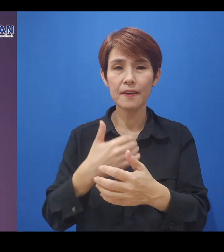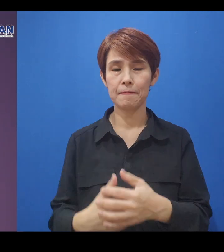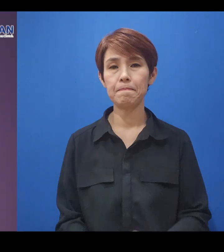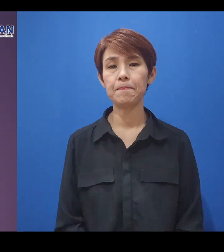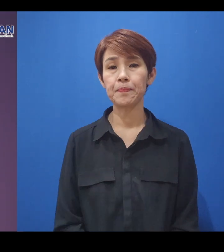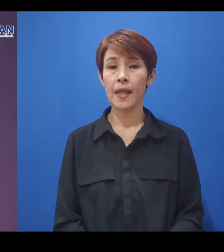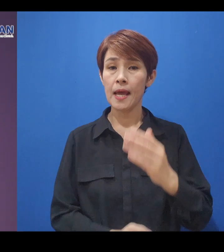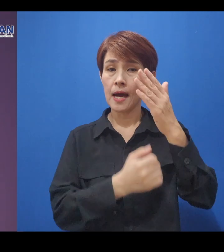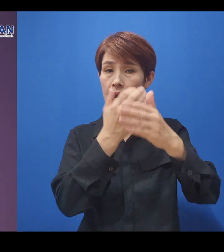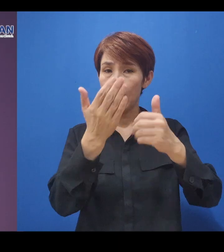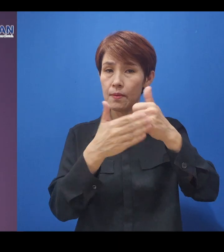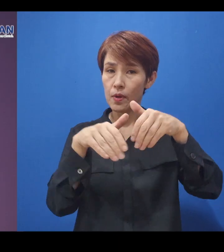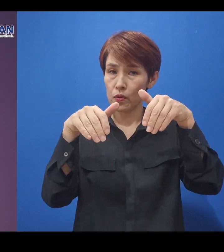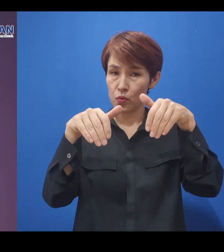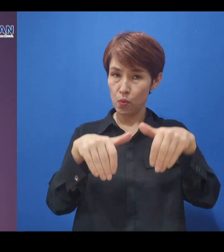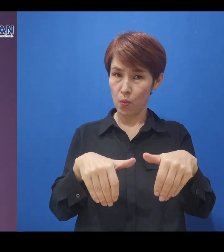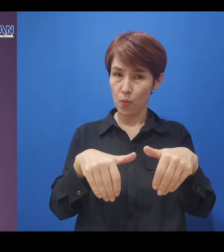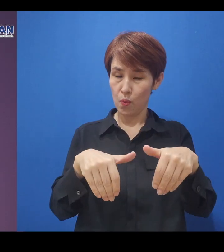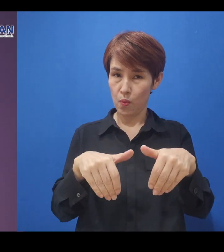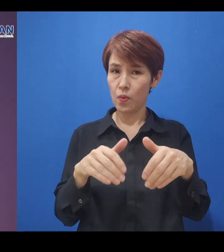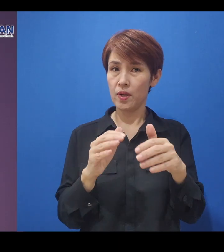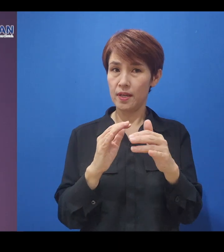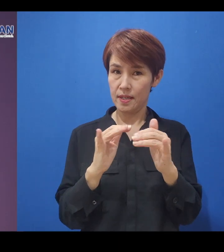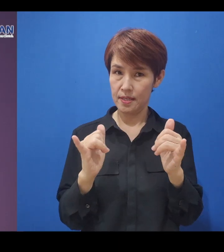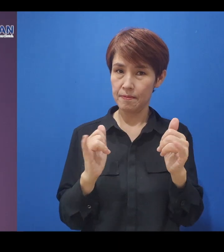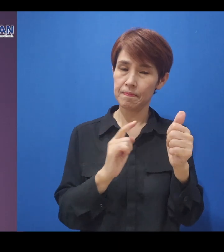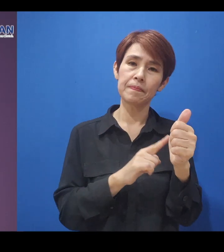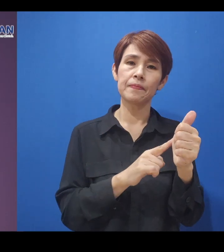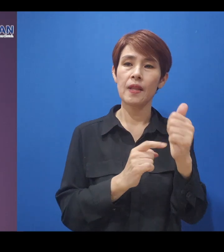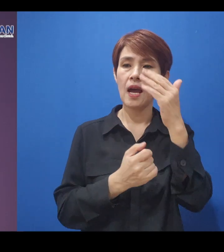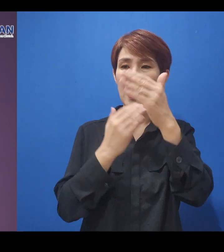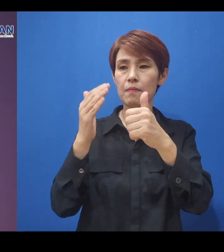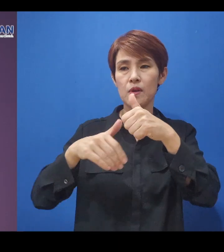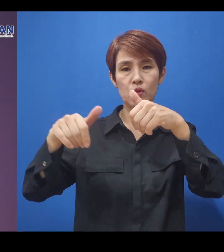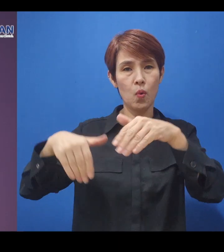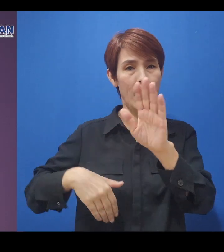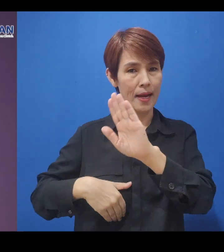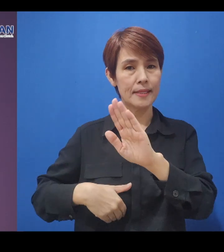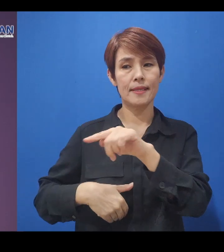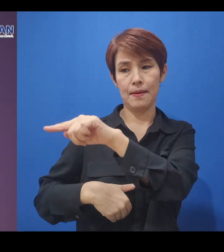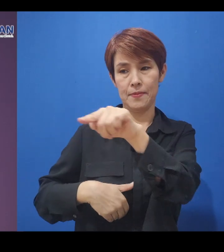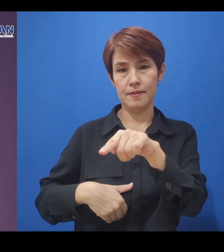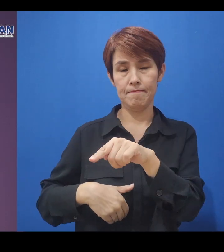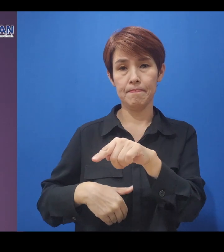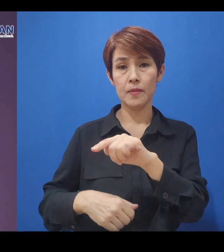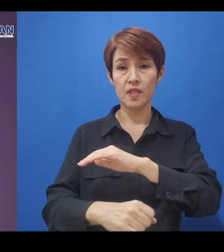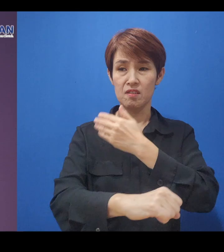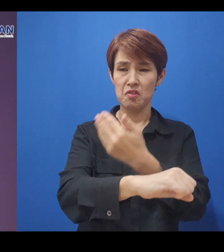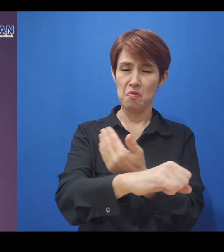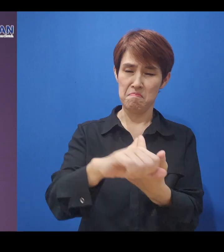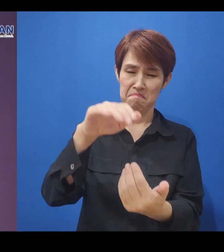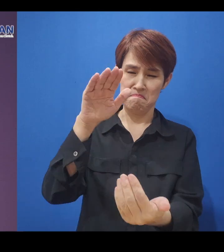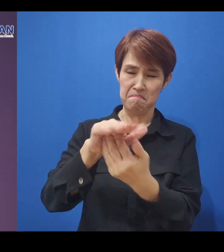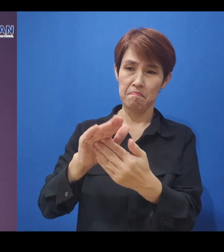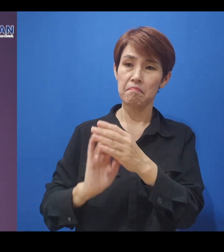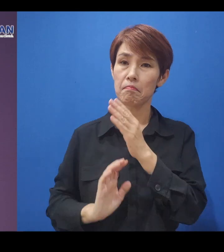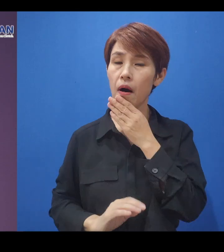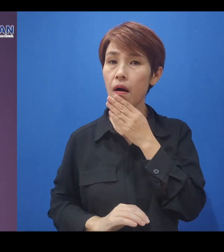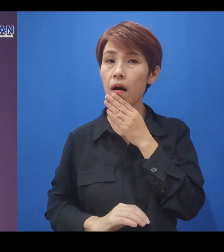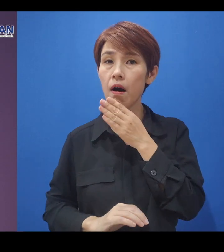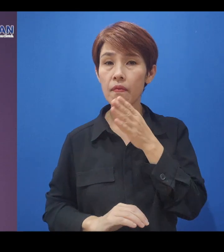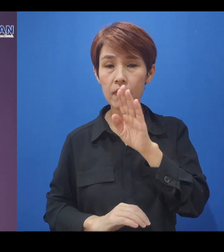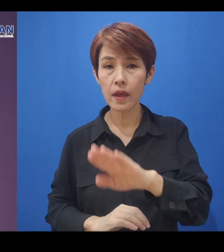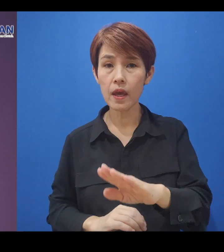하나님의 종인 사람들과 하나님의 종이 아닌 사람들, 능력은 대단해 보이는데